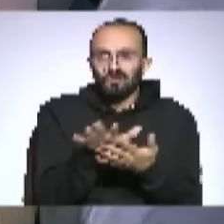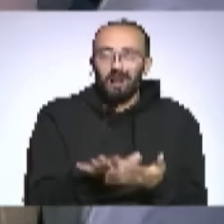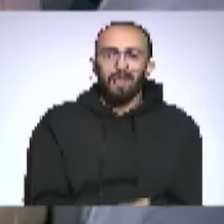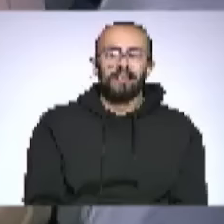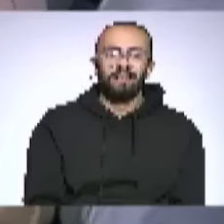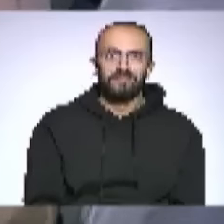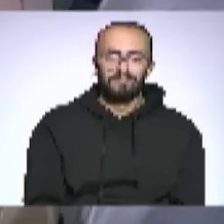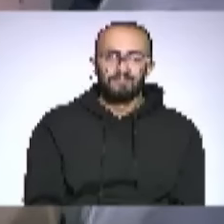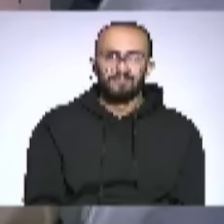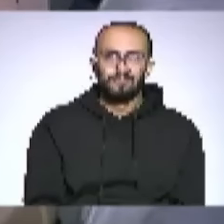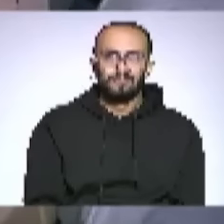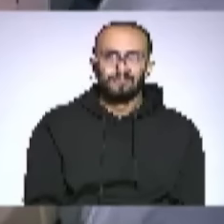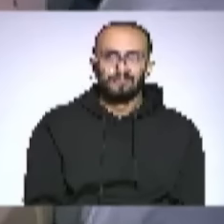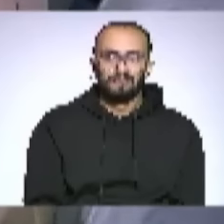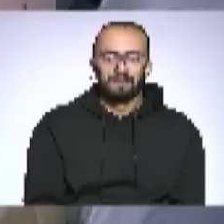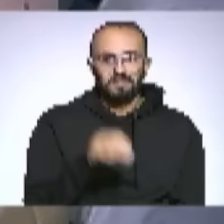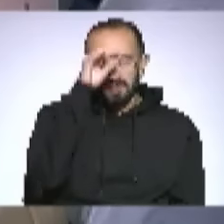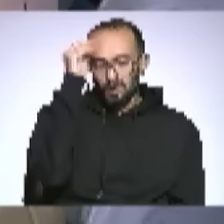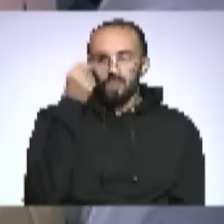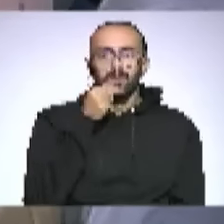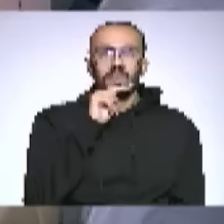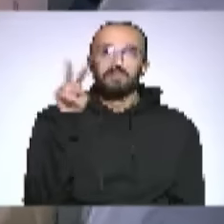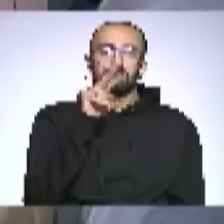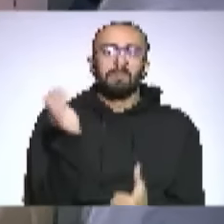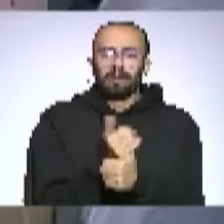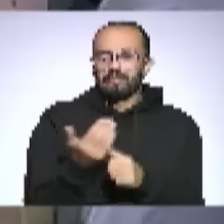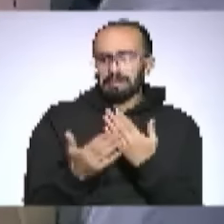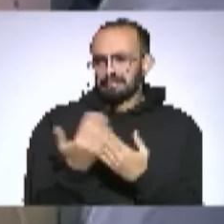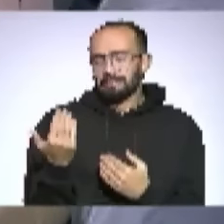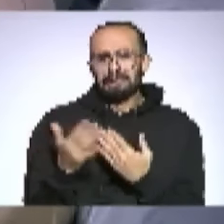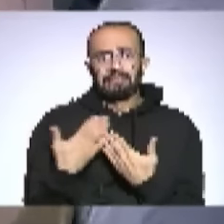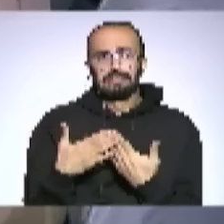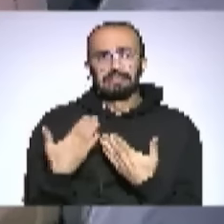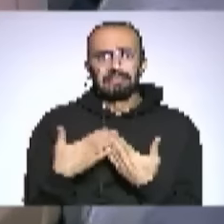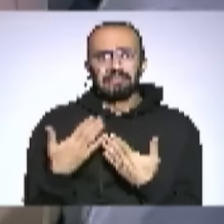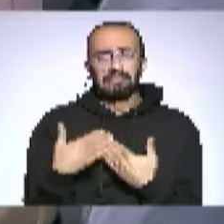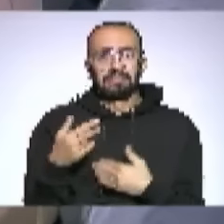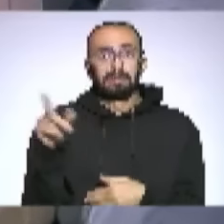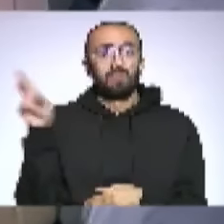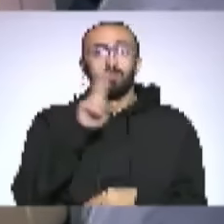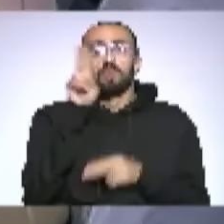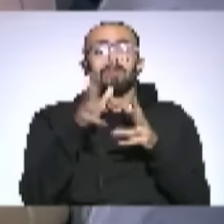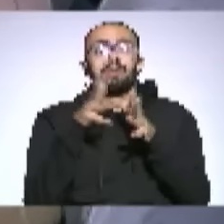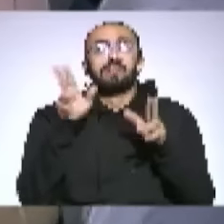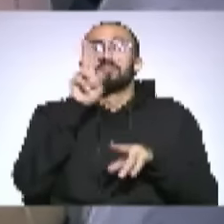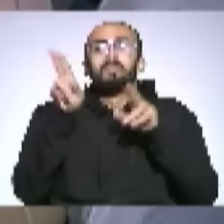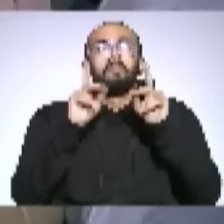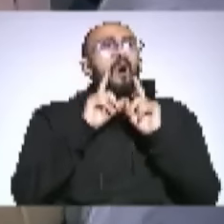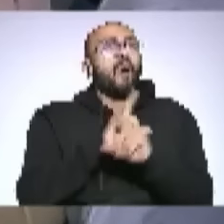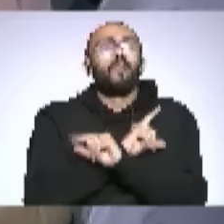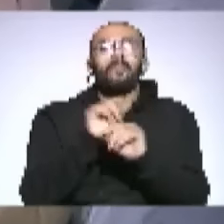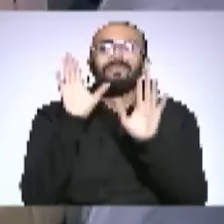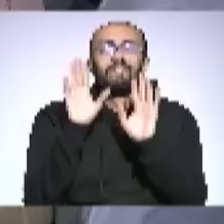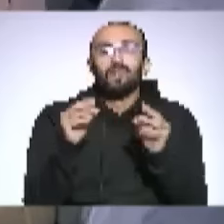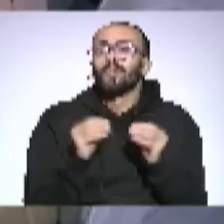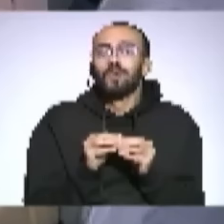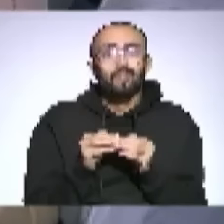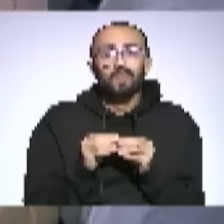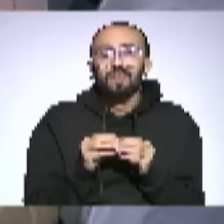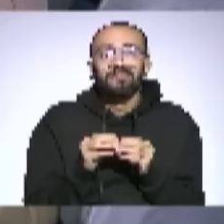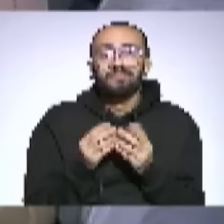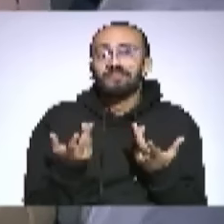حياتك اثنين مثلا لسه متجوزين جداد ما بقى همش كم شهر السؤال الاشهر اللي ممكن يتقال